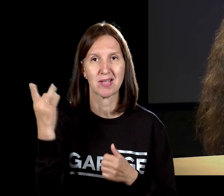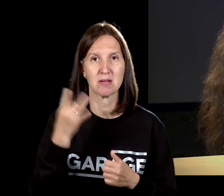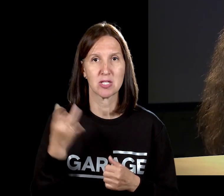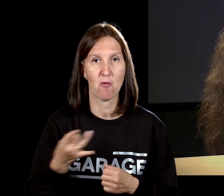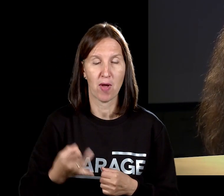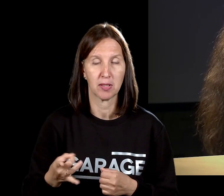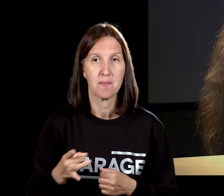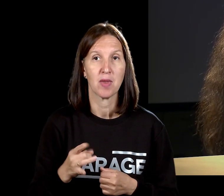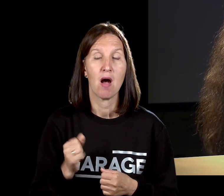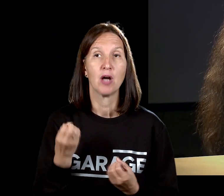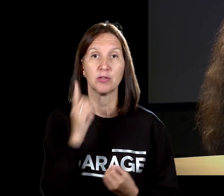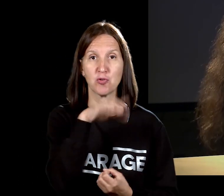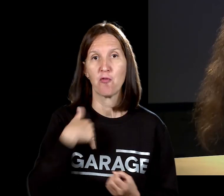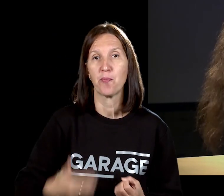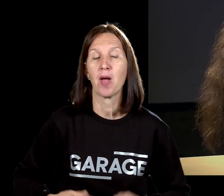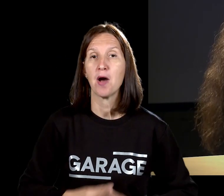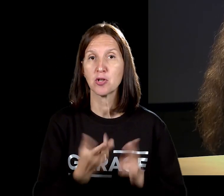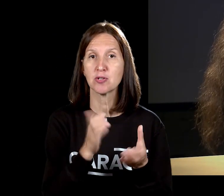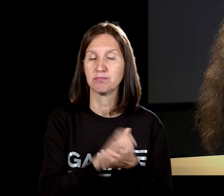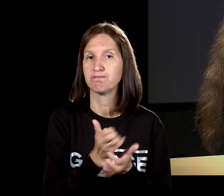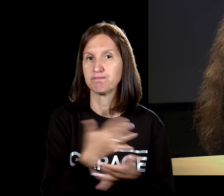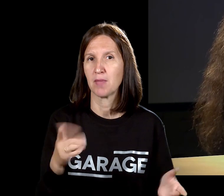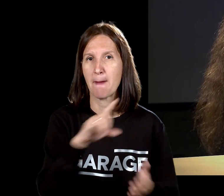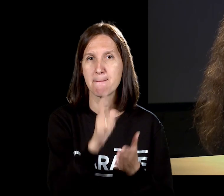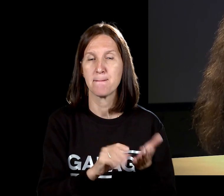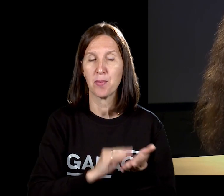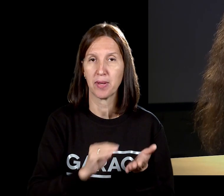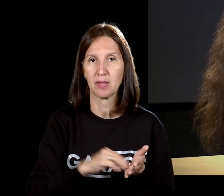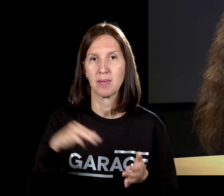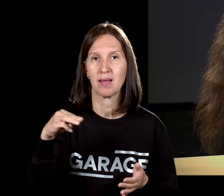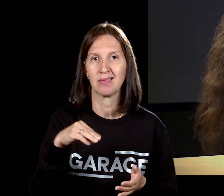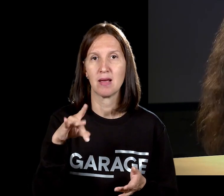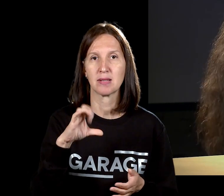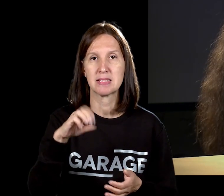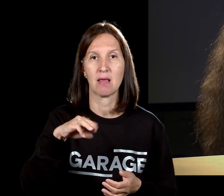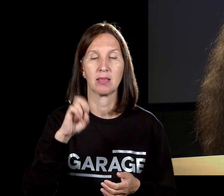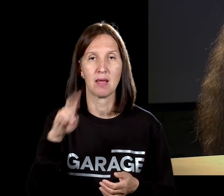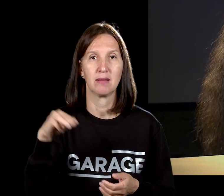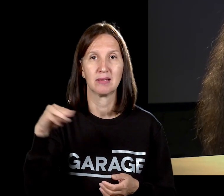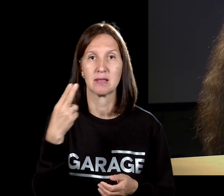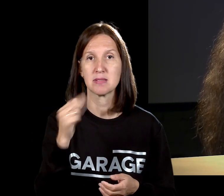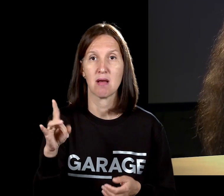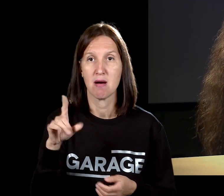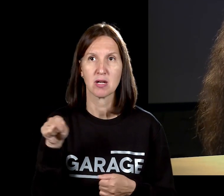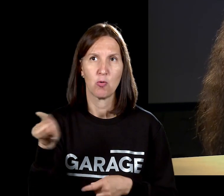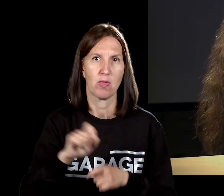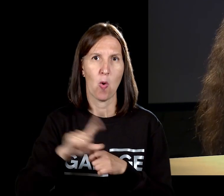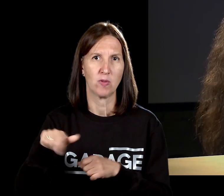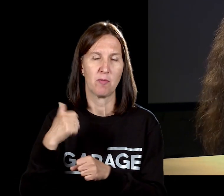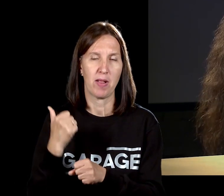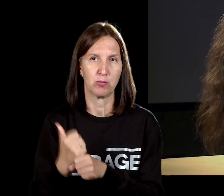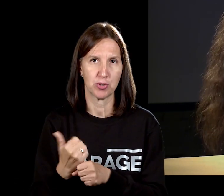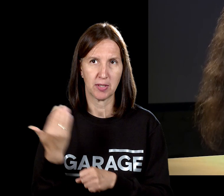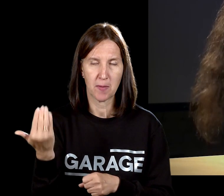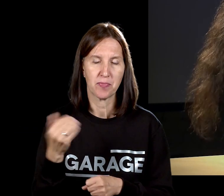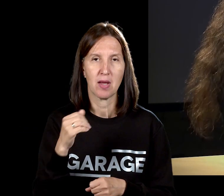Вот, знакомится с поэтами, с Тристаном Цара, с основоположником дадаизма, знакомится в конце концов с Андре